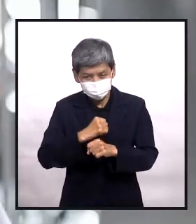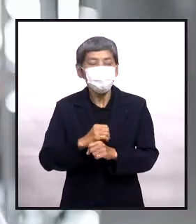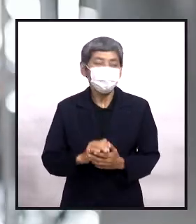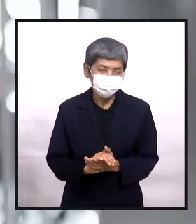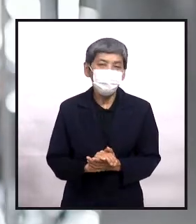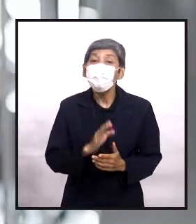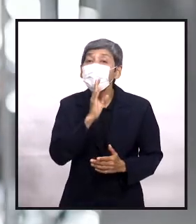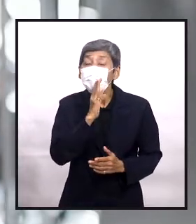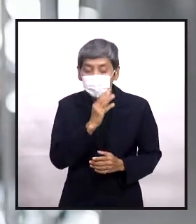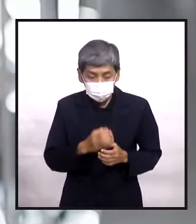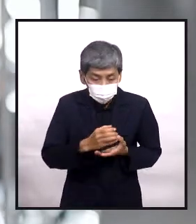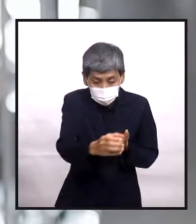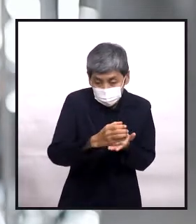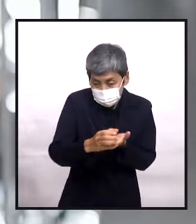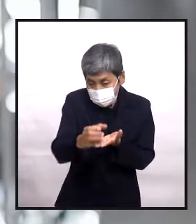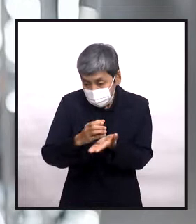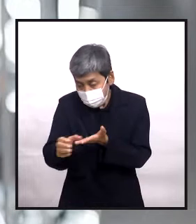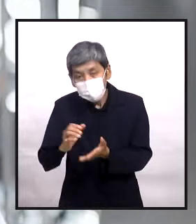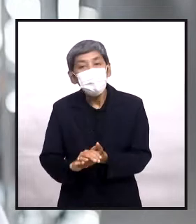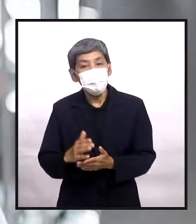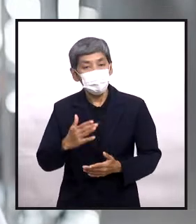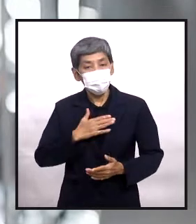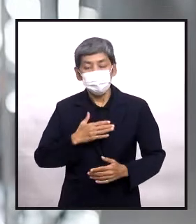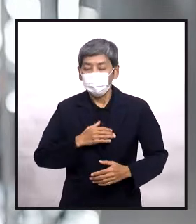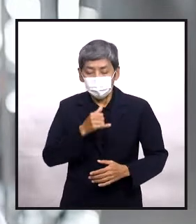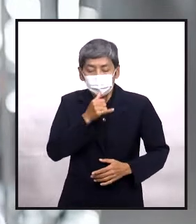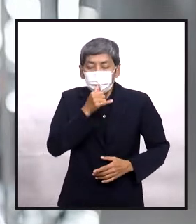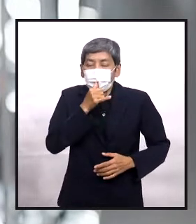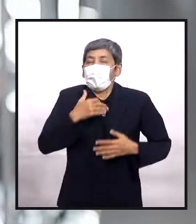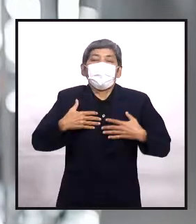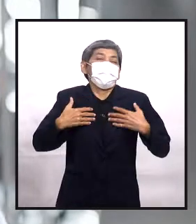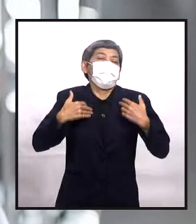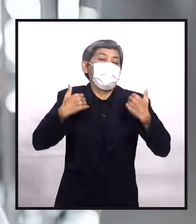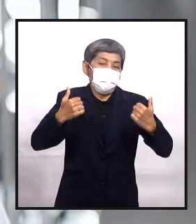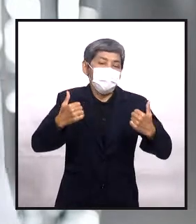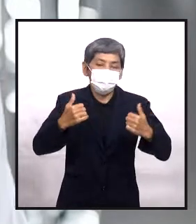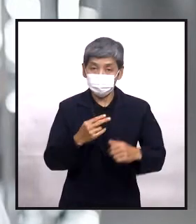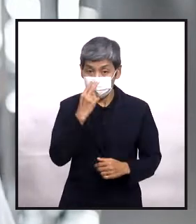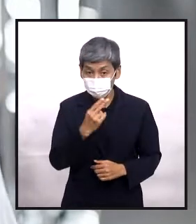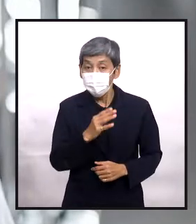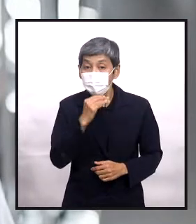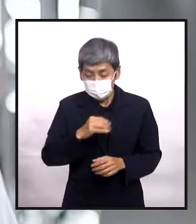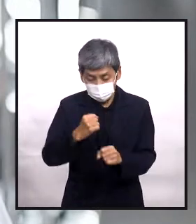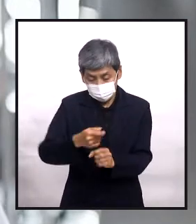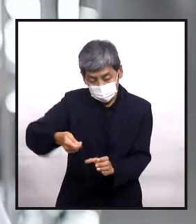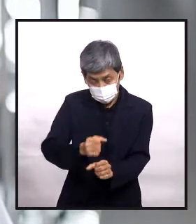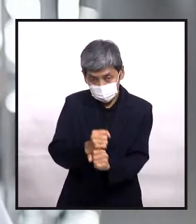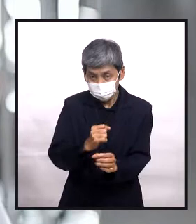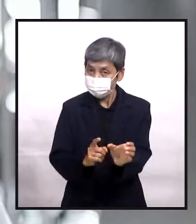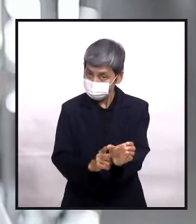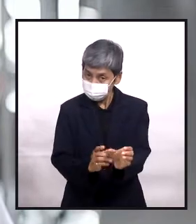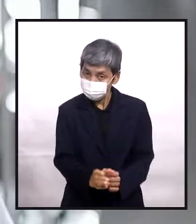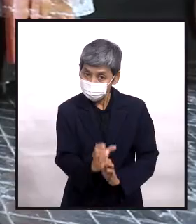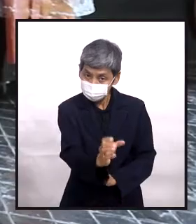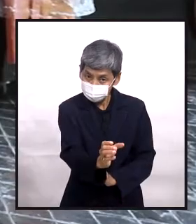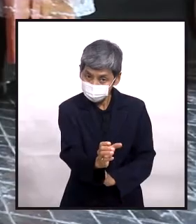าริสต้าของเราเนี่ยเวลาเติมเนี่ยก็จะให้ทางน้องๆเขาบอกชื่อก็เหมือนร้านทั่วไปอะนะอย่างอันเนี้ยเวลาเขาทำเสร็จเนี่ยก็จะบอก